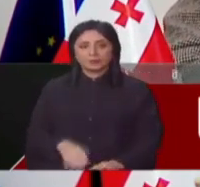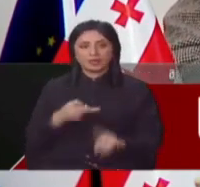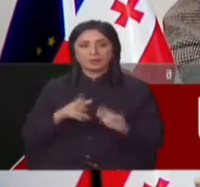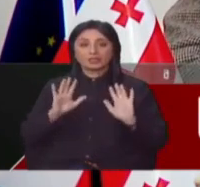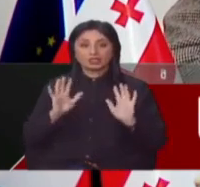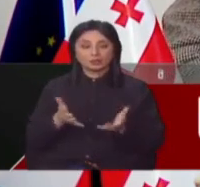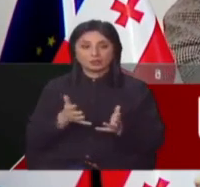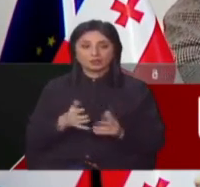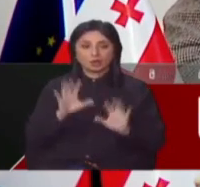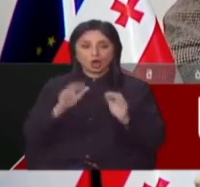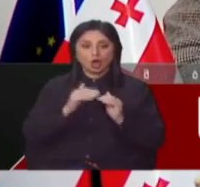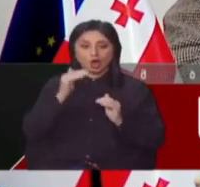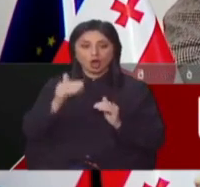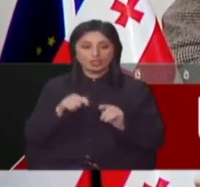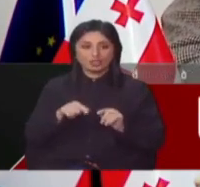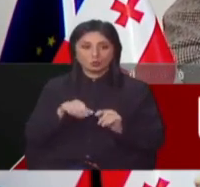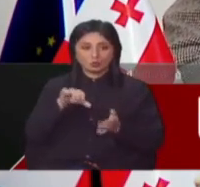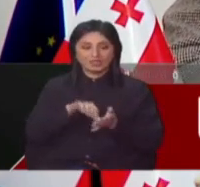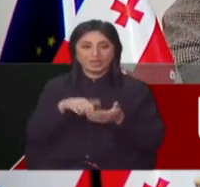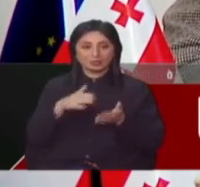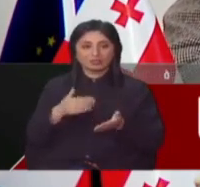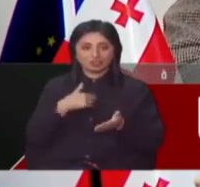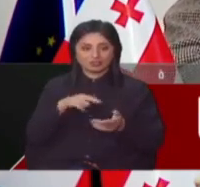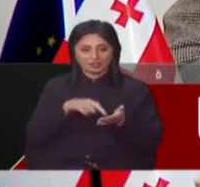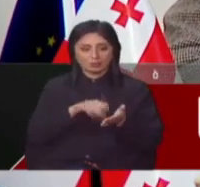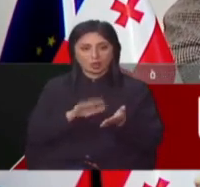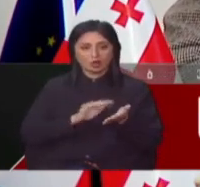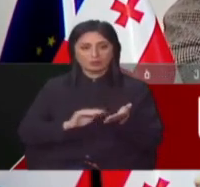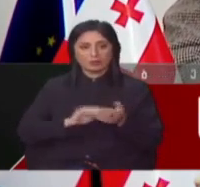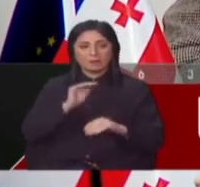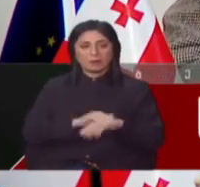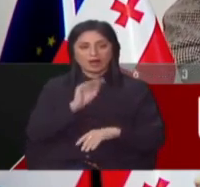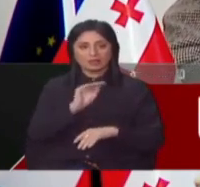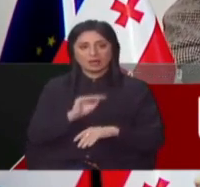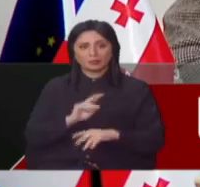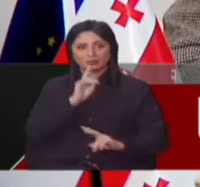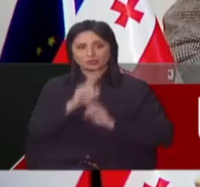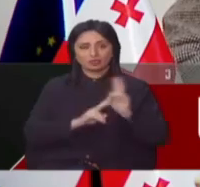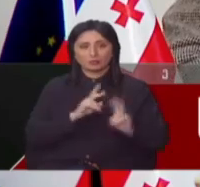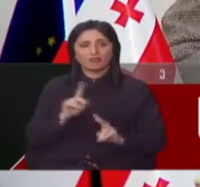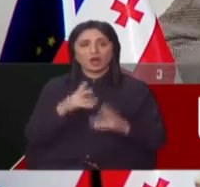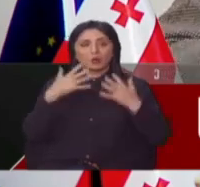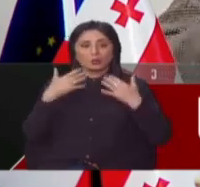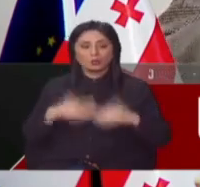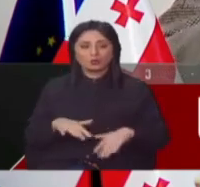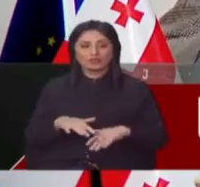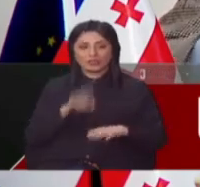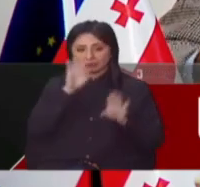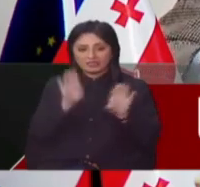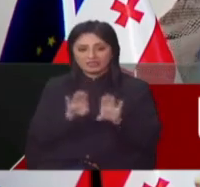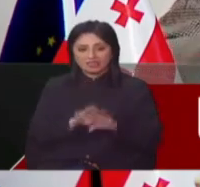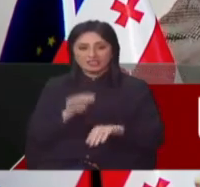ამ შემთხვევაში კონსტიტუციურ წარდგინებაში ჩვენ მოვიყვანეთ მხოლოდ ის ფაქტები, რაზეც უკვე რომლის